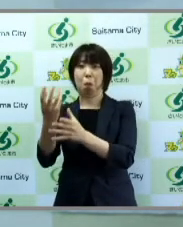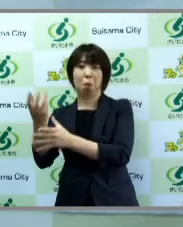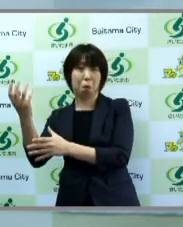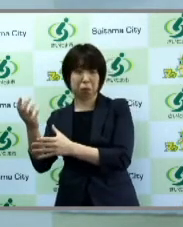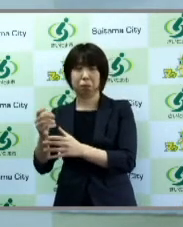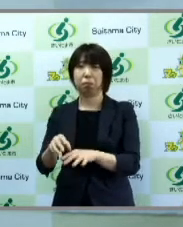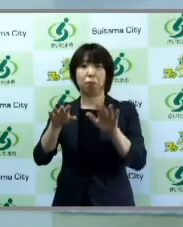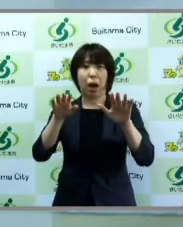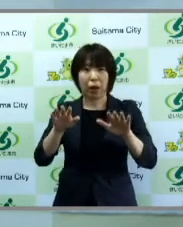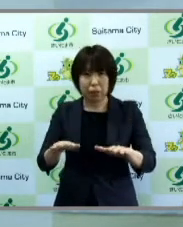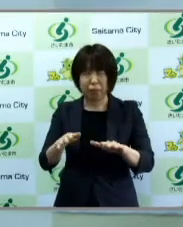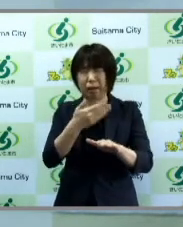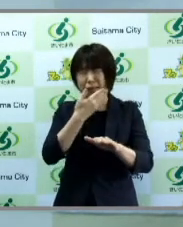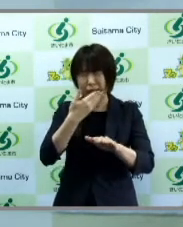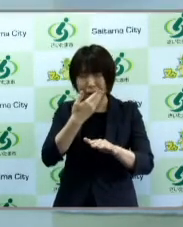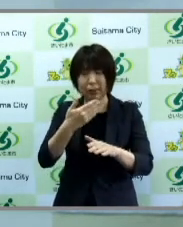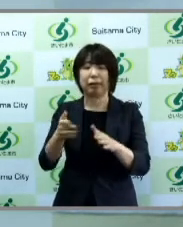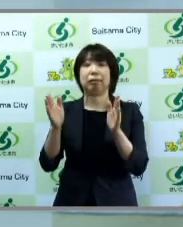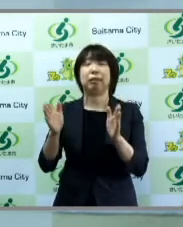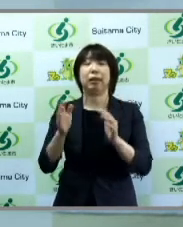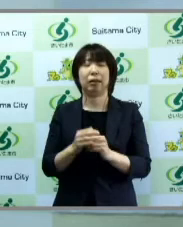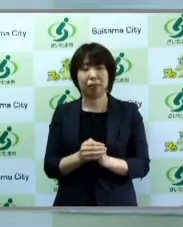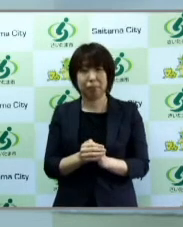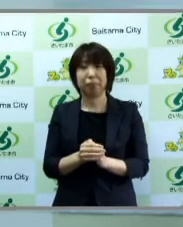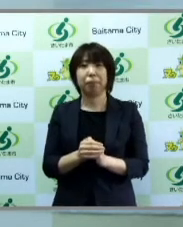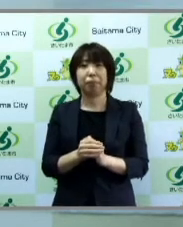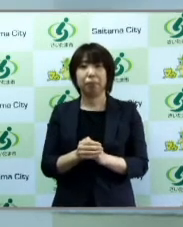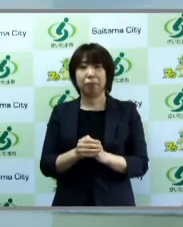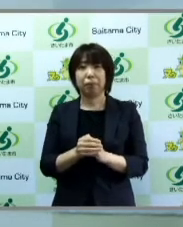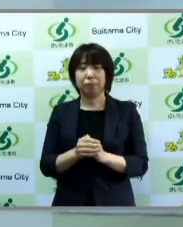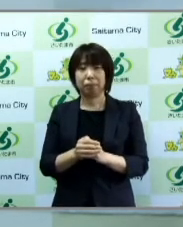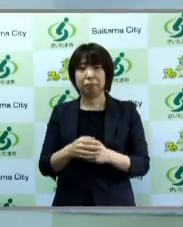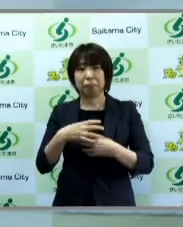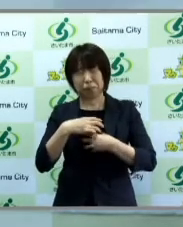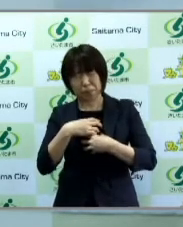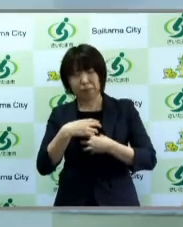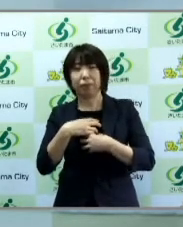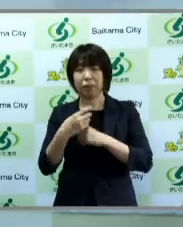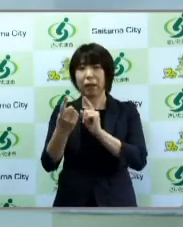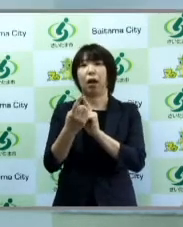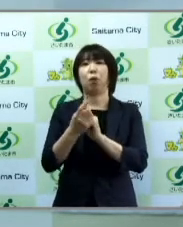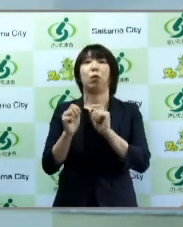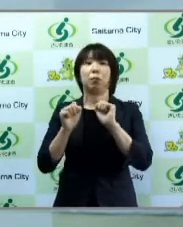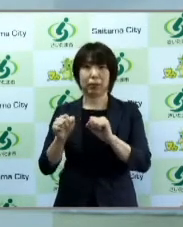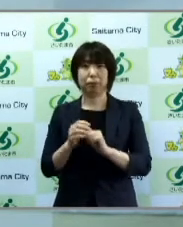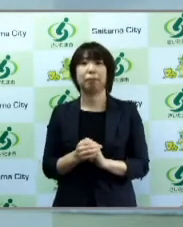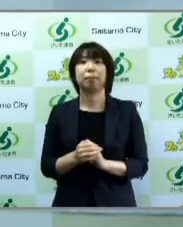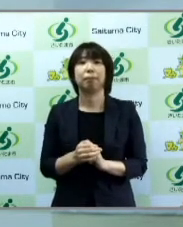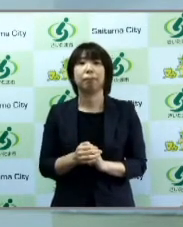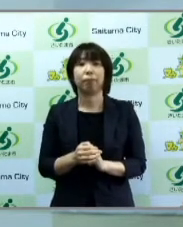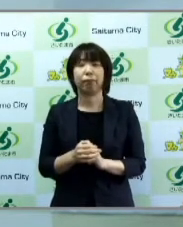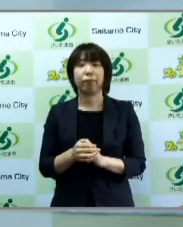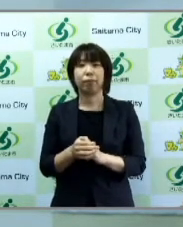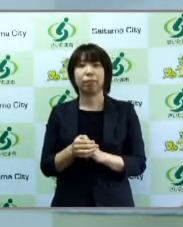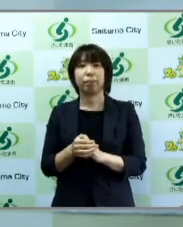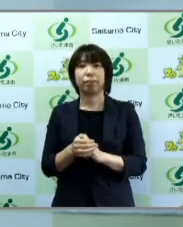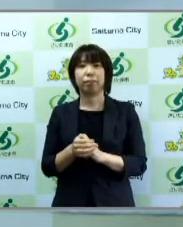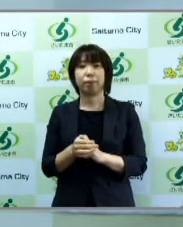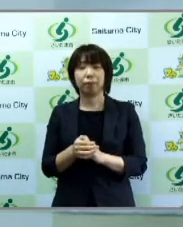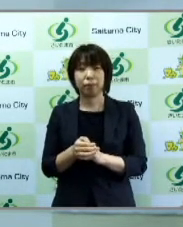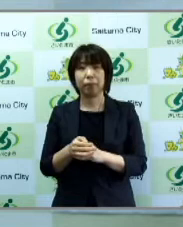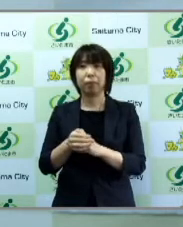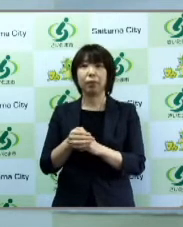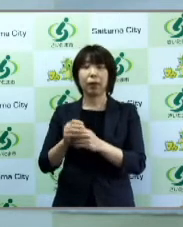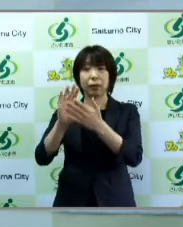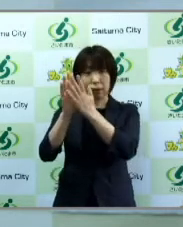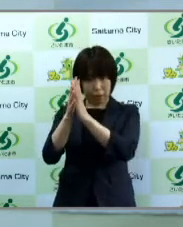防ぐ重要な時期と認識しており、危機感を持って対応してまいります。また7月10日から県が感染拡大防止